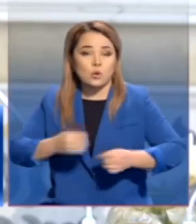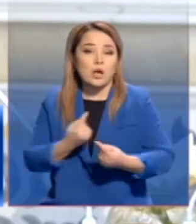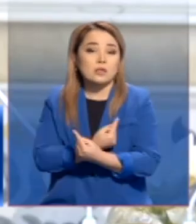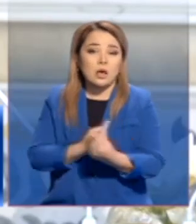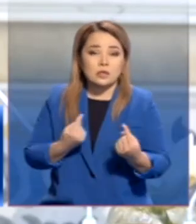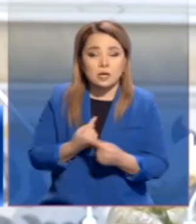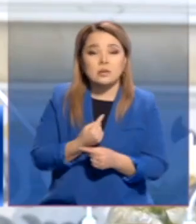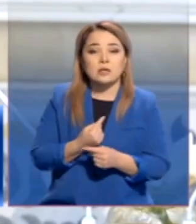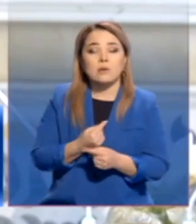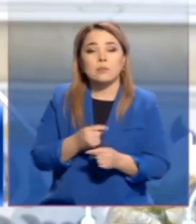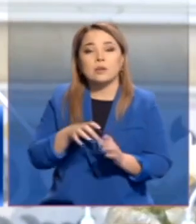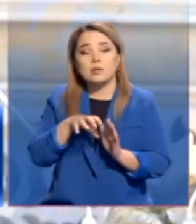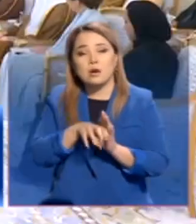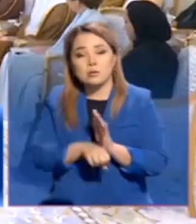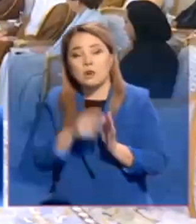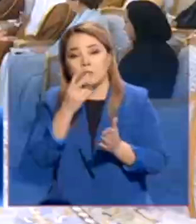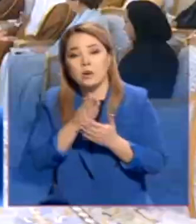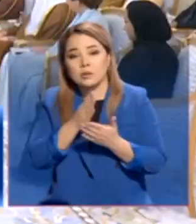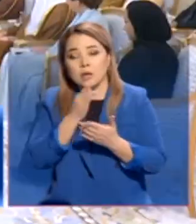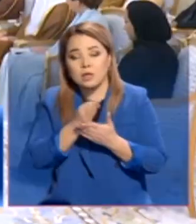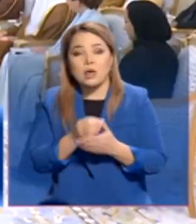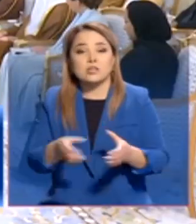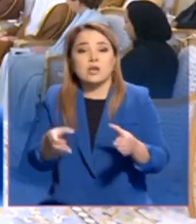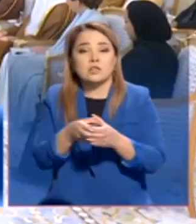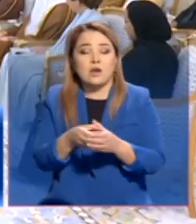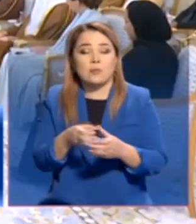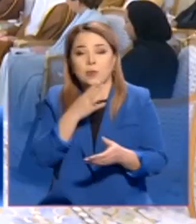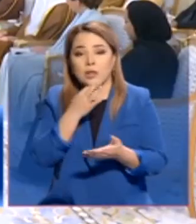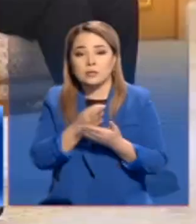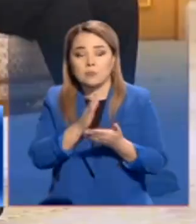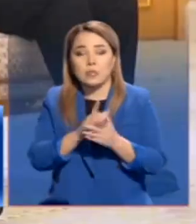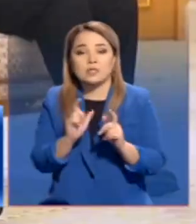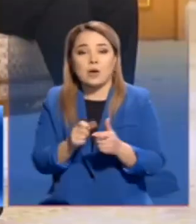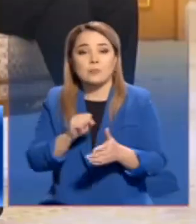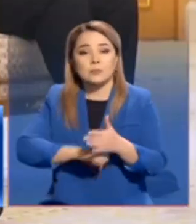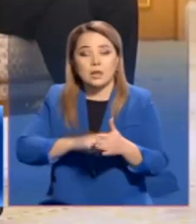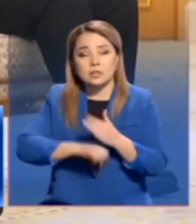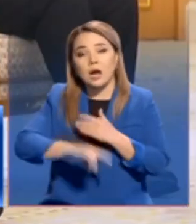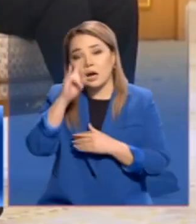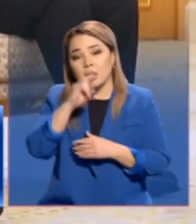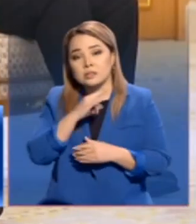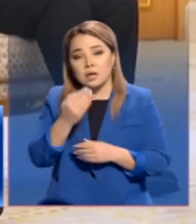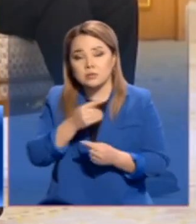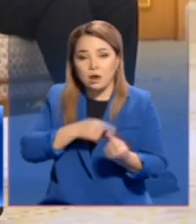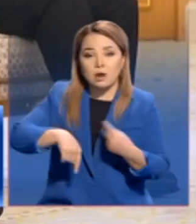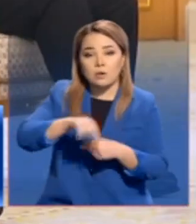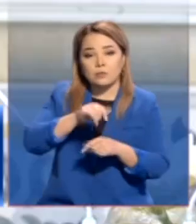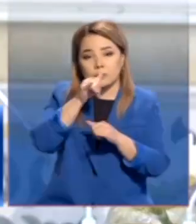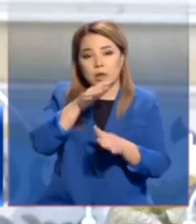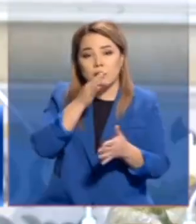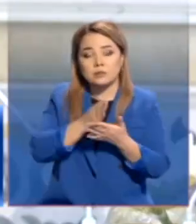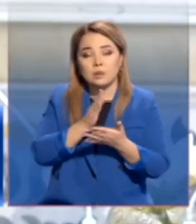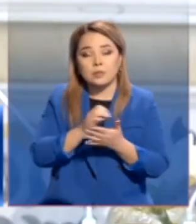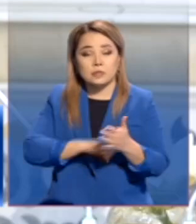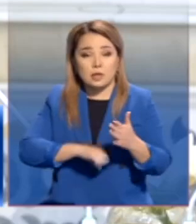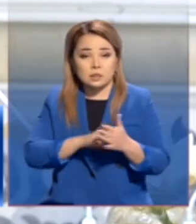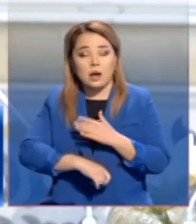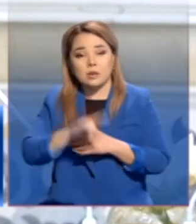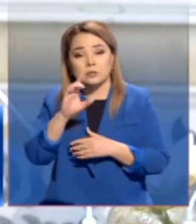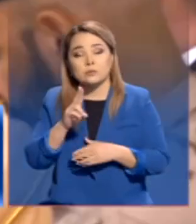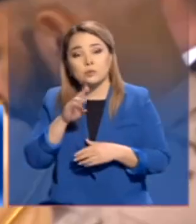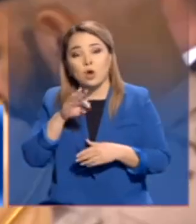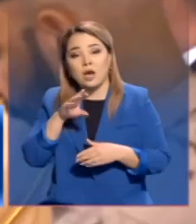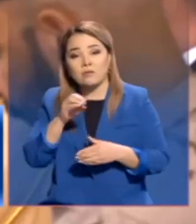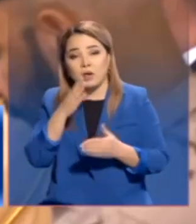көлік-логистикалық жүйе біртіндеп ыдырап бара жатыр. Алып державалар арасындағы санкцияның салқыны Қазақстанда айналып өтпейтіні белгілі. Сондықтан Қасым Жомарт